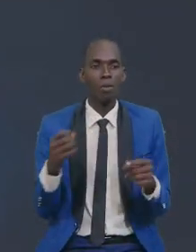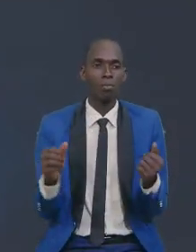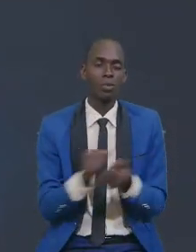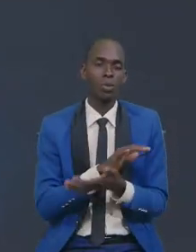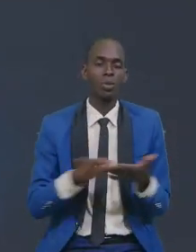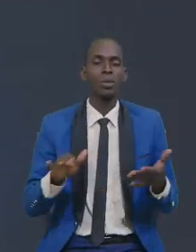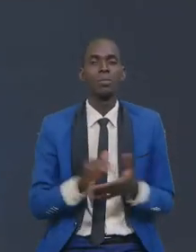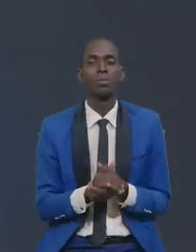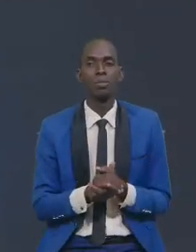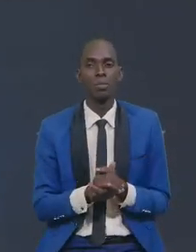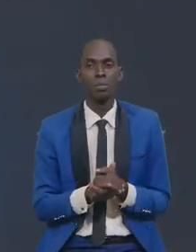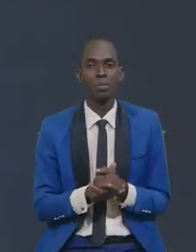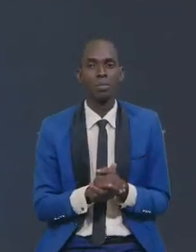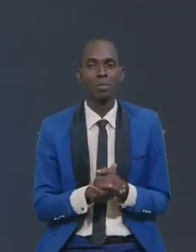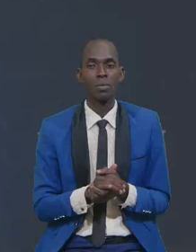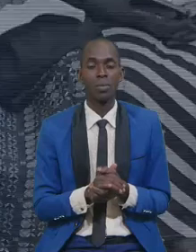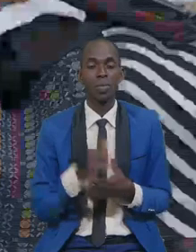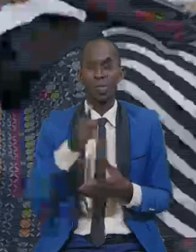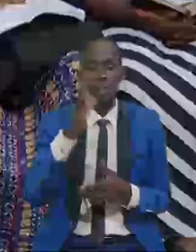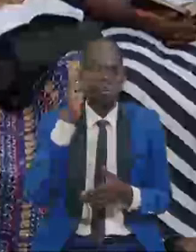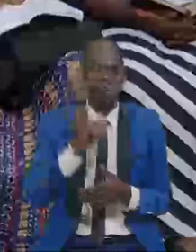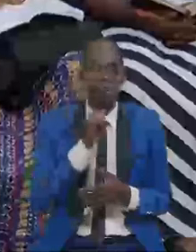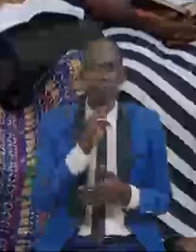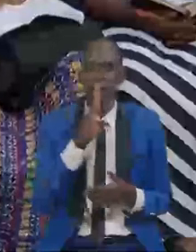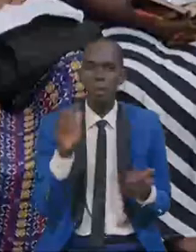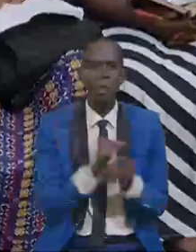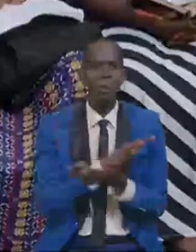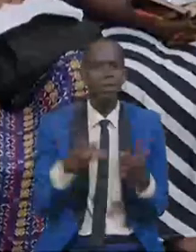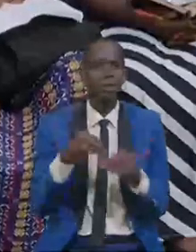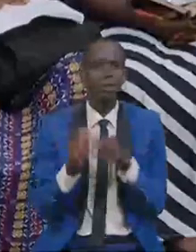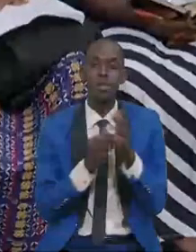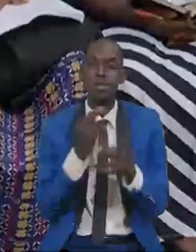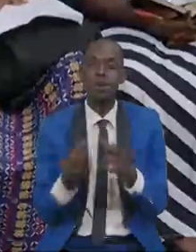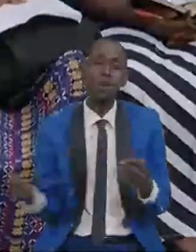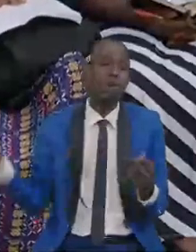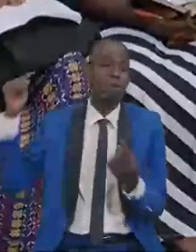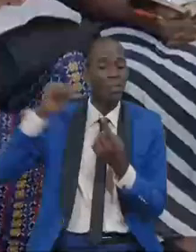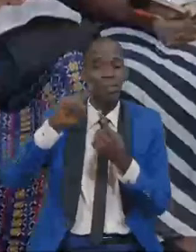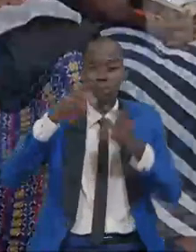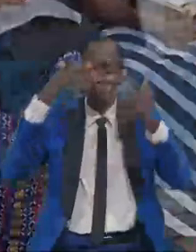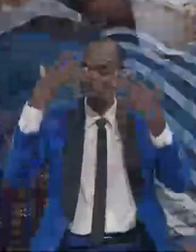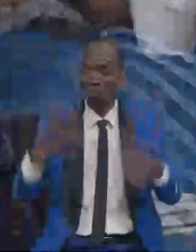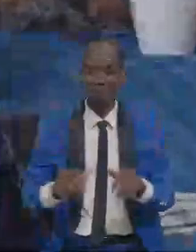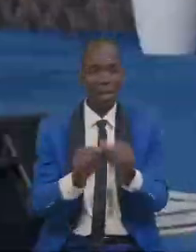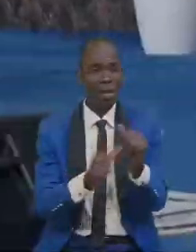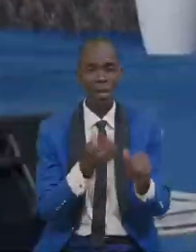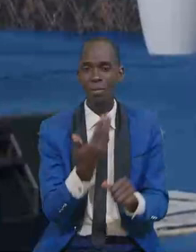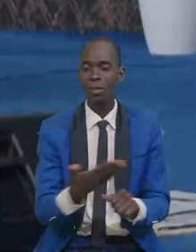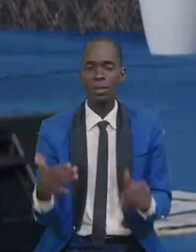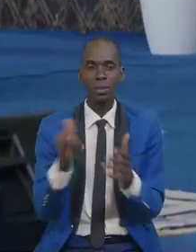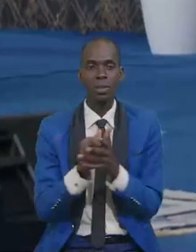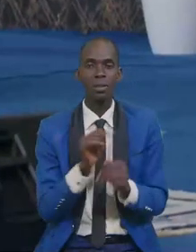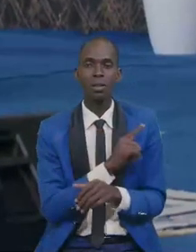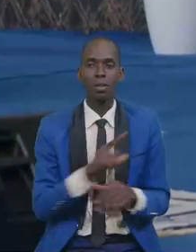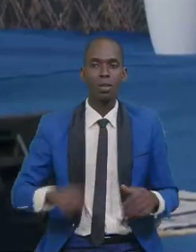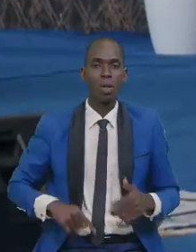ta vie de la fosse. Tu ne seras pas détruit jusqu'à ce que tu achèves tout ce